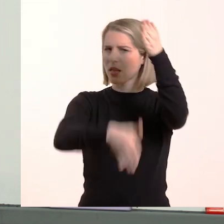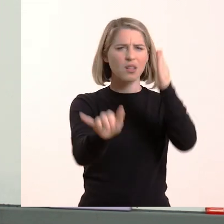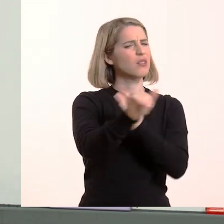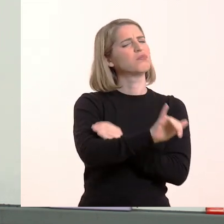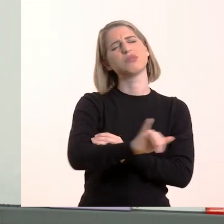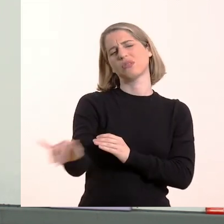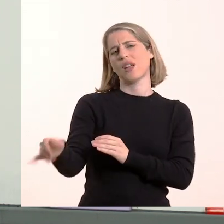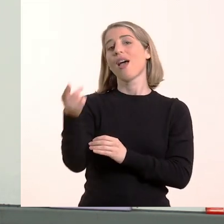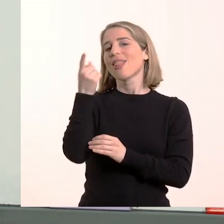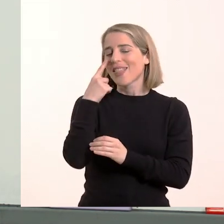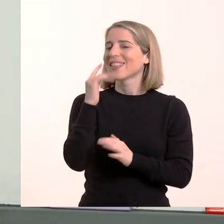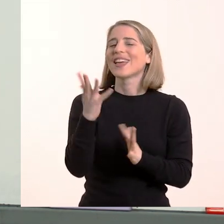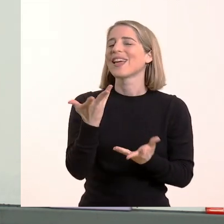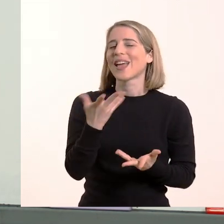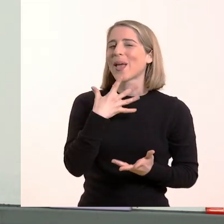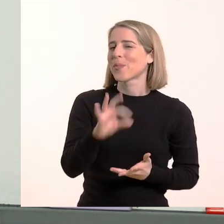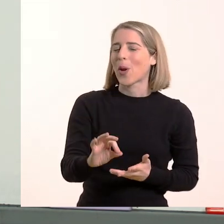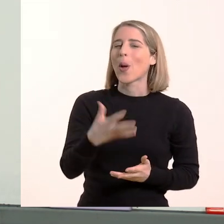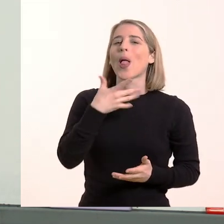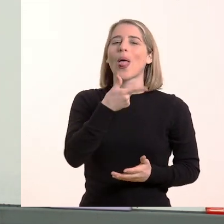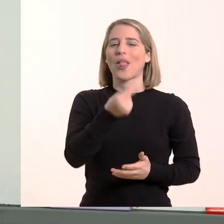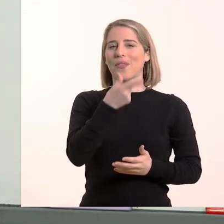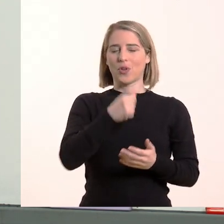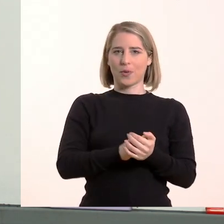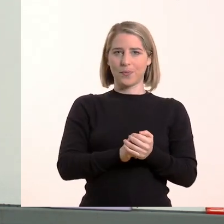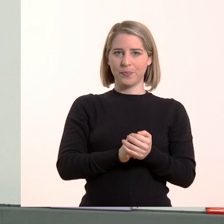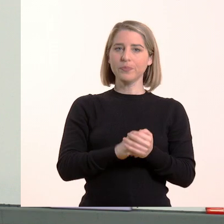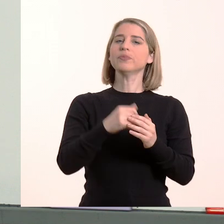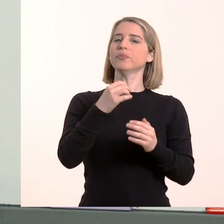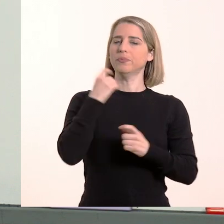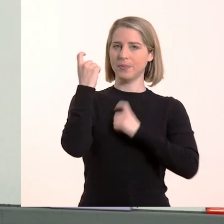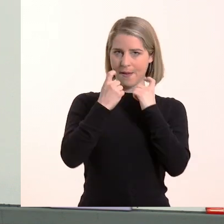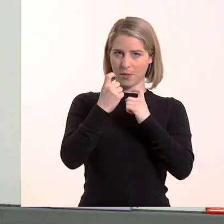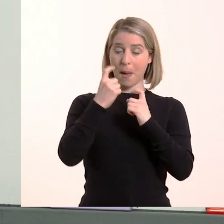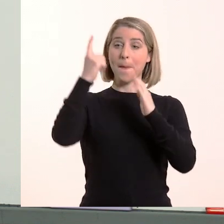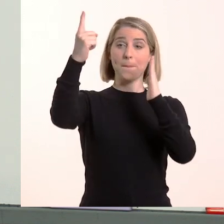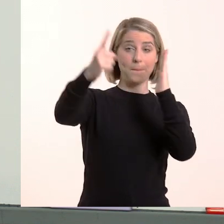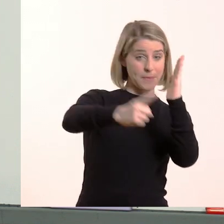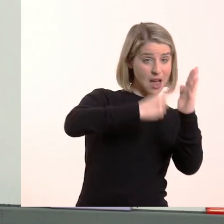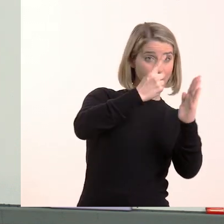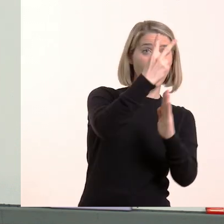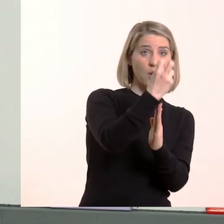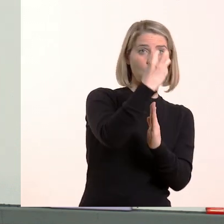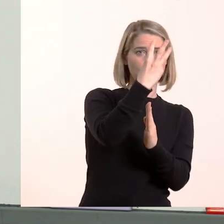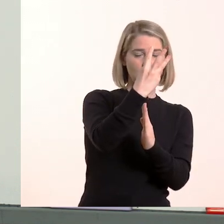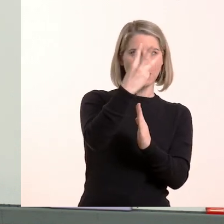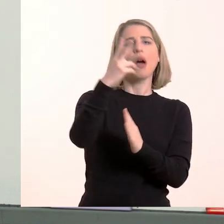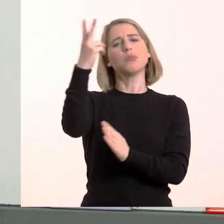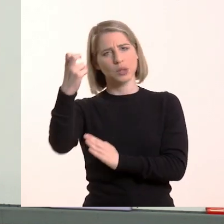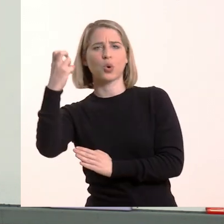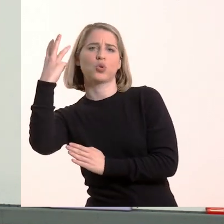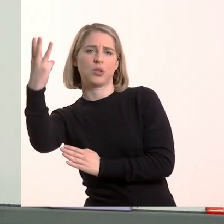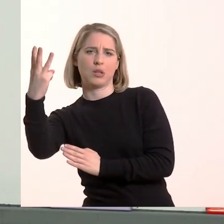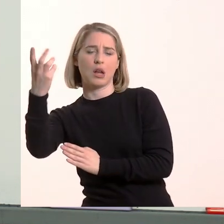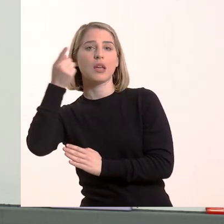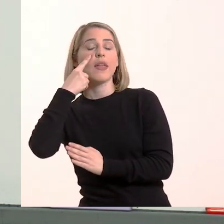είναι πάρα πολύ εύκολο. Λέμε, μία φορά το 23, 23. Και κοιτάμε, πόσα μηδενικά